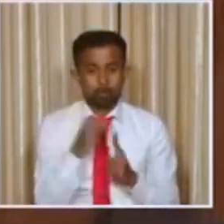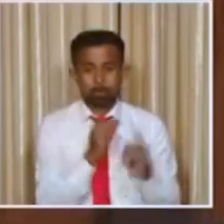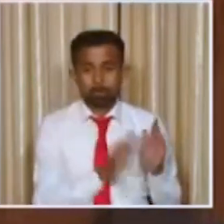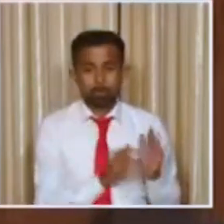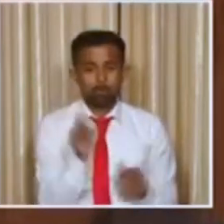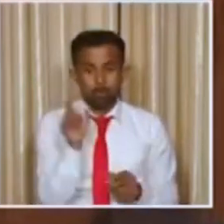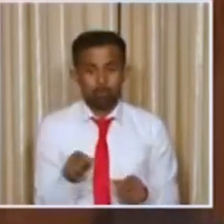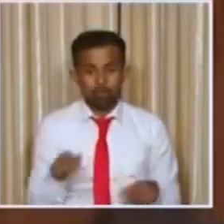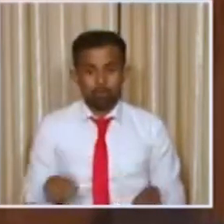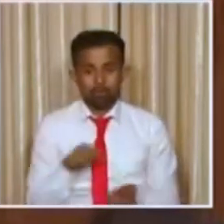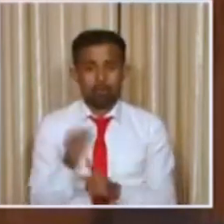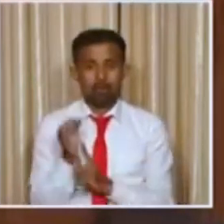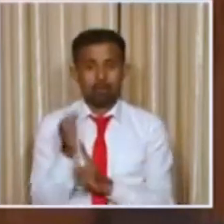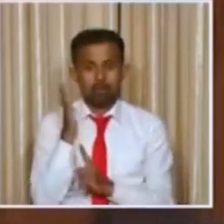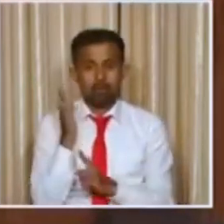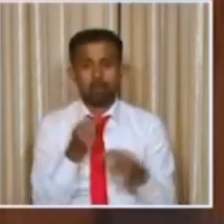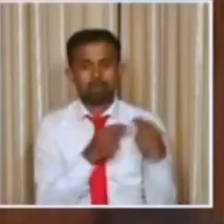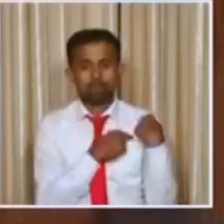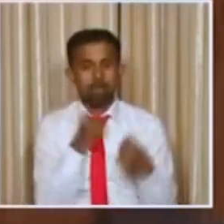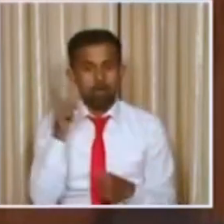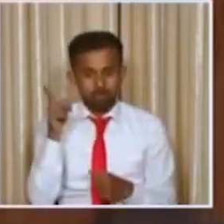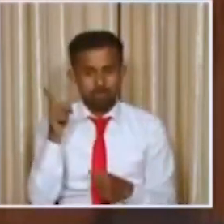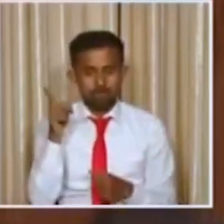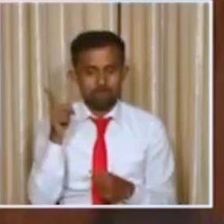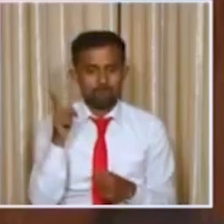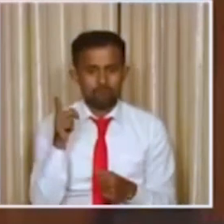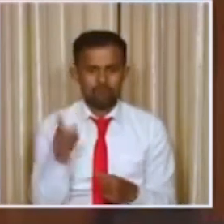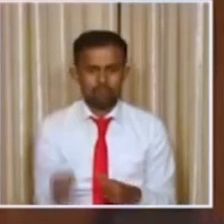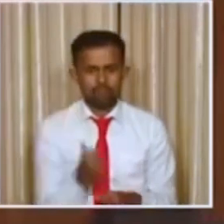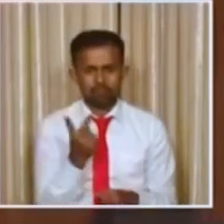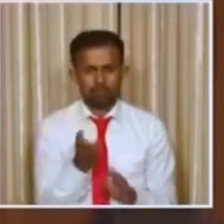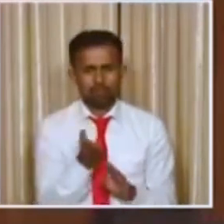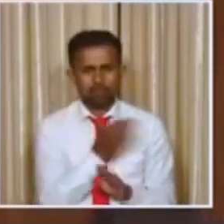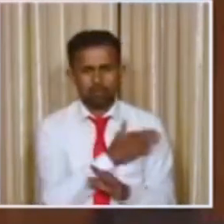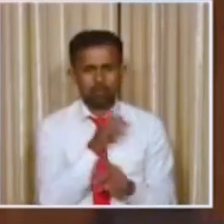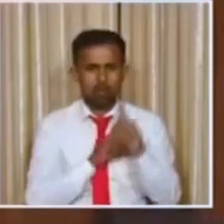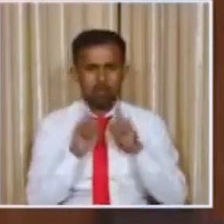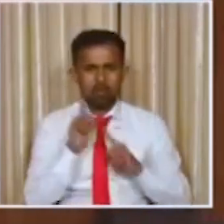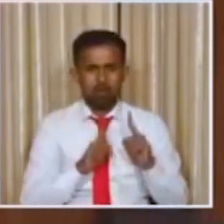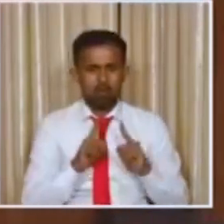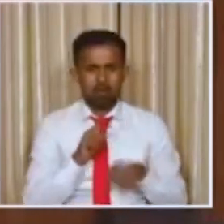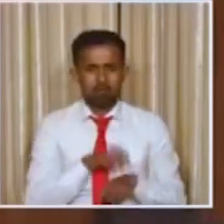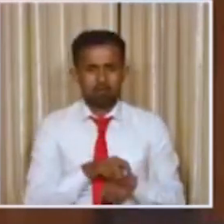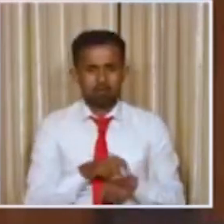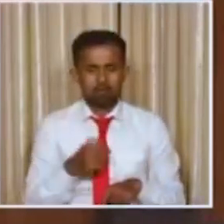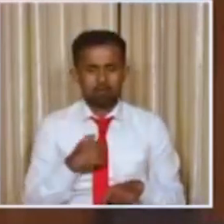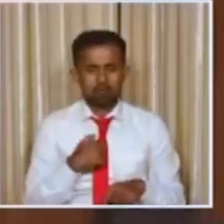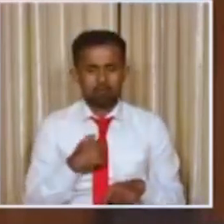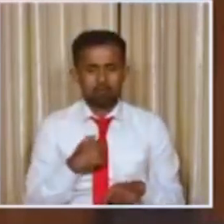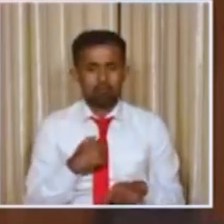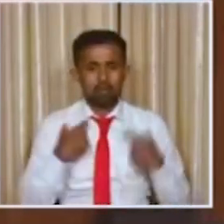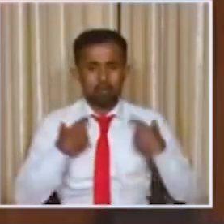கூட நேற்றைய தினம் 2 முன்பாக நடந்த கூட்டத்திலே தான் ரணில் ராஜபக்சே அல்ல, தான் வந்து ரணில்